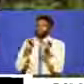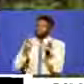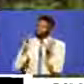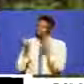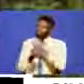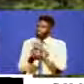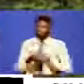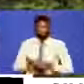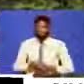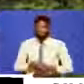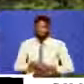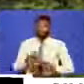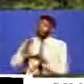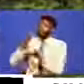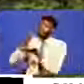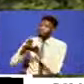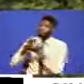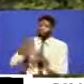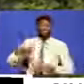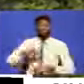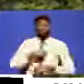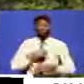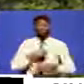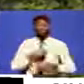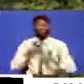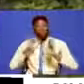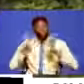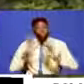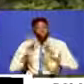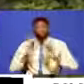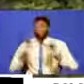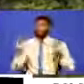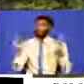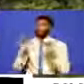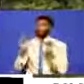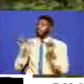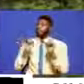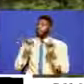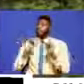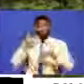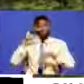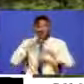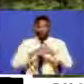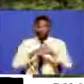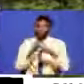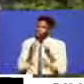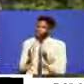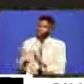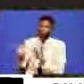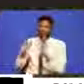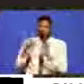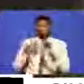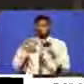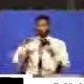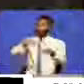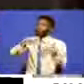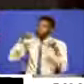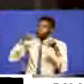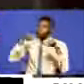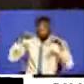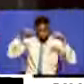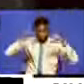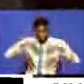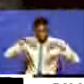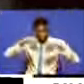Kwa kweli sitosita. Nikipata nafasi wakati wowote sitosita. Manake hapa ndio